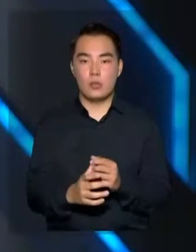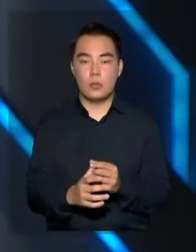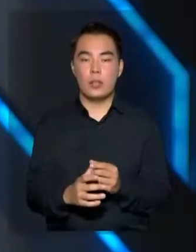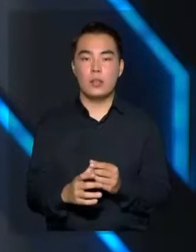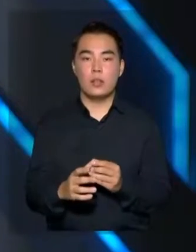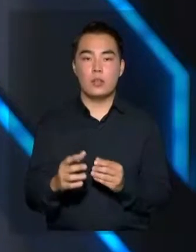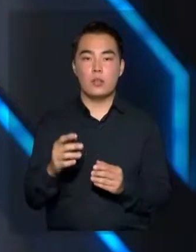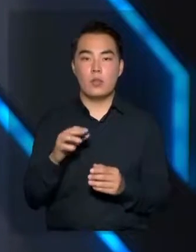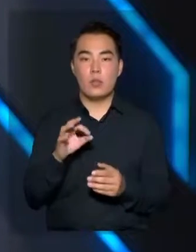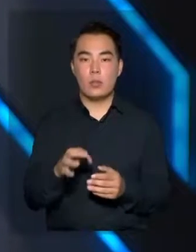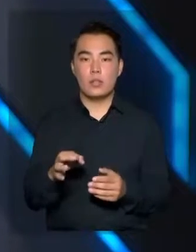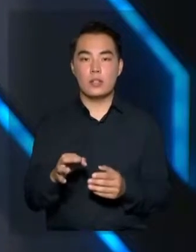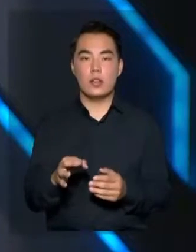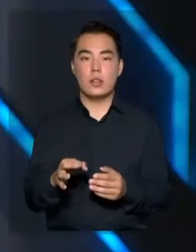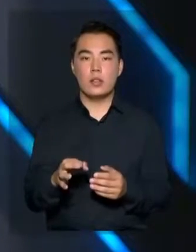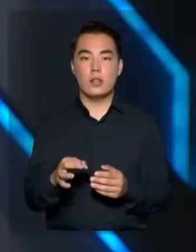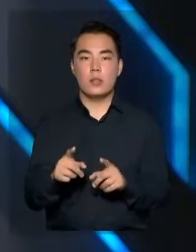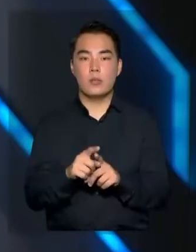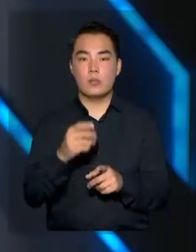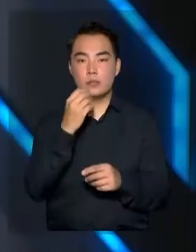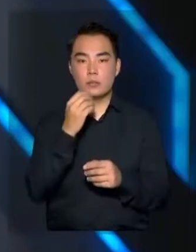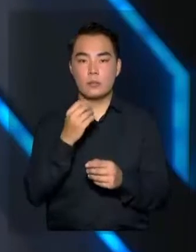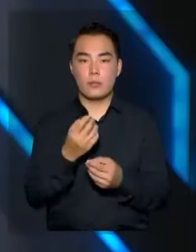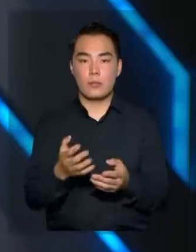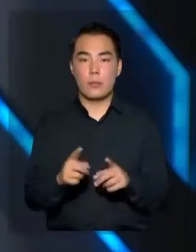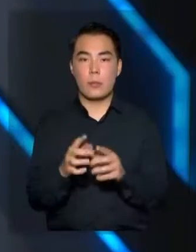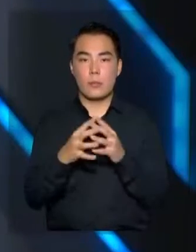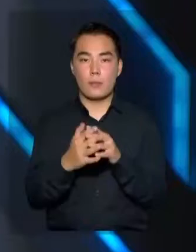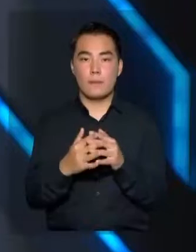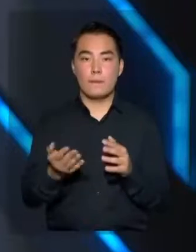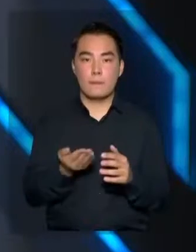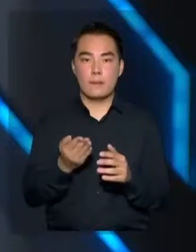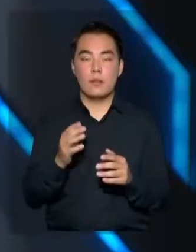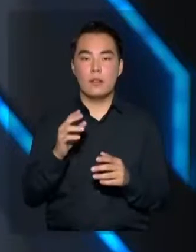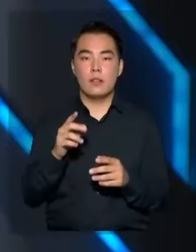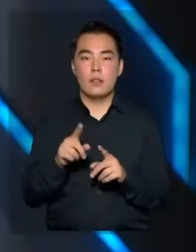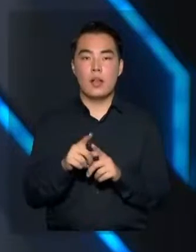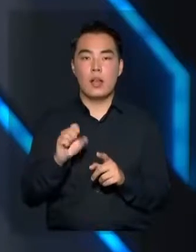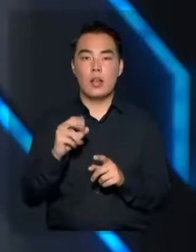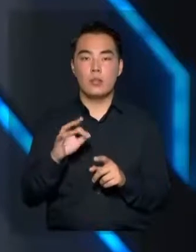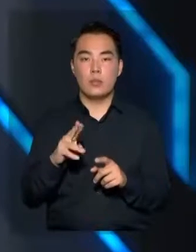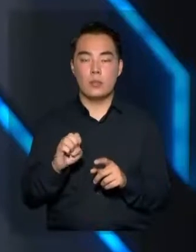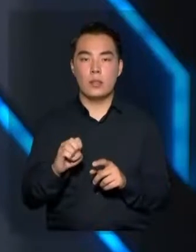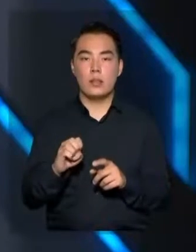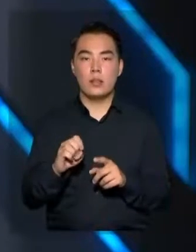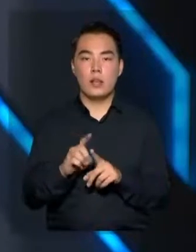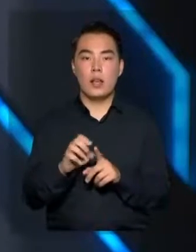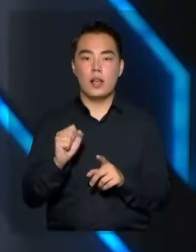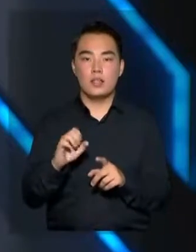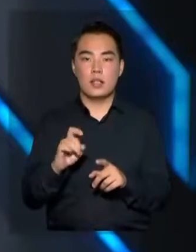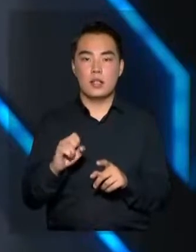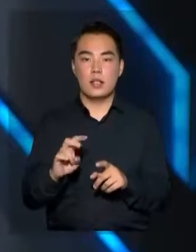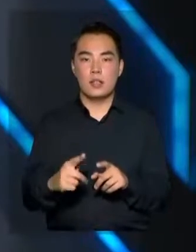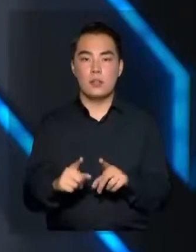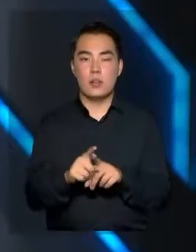Ол Бестамақ ауылының жергілікті тұрғындарымен кездесті. Ауыл тұрғындары кандидатқа Ақтөбе-Астрахань республикалық жолына қатысты